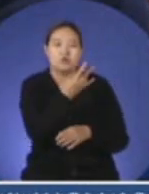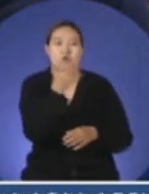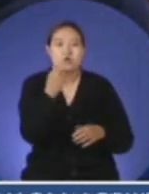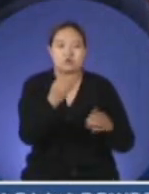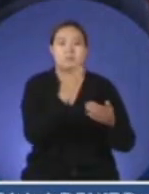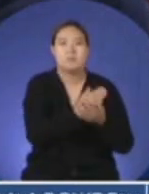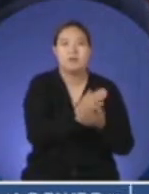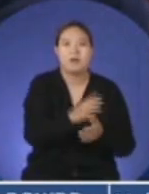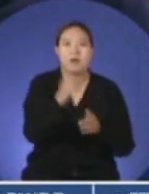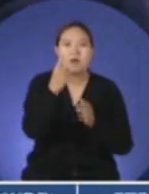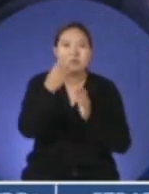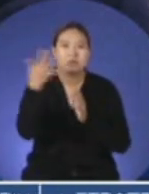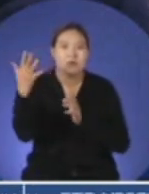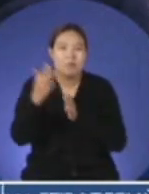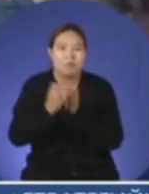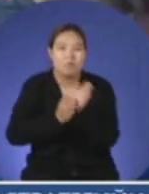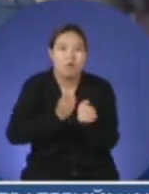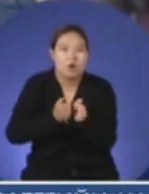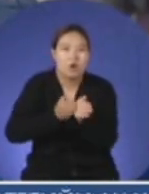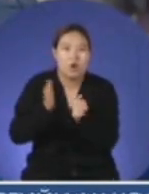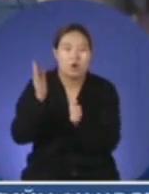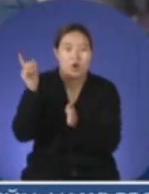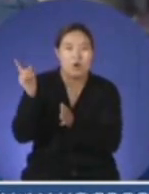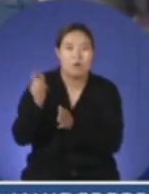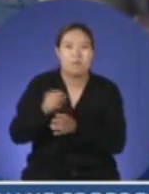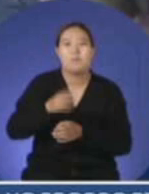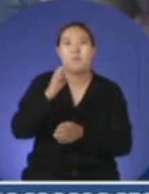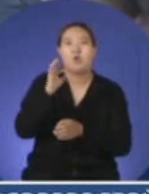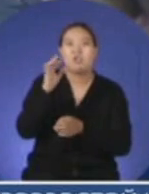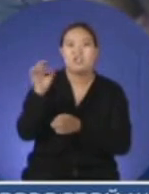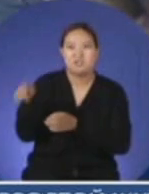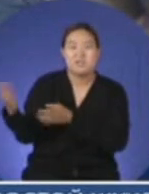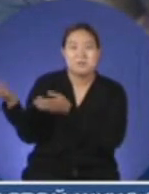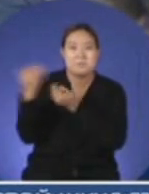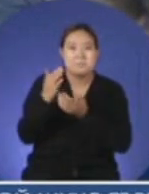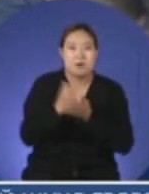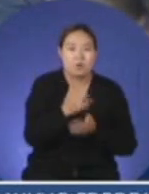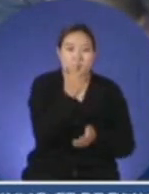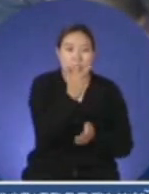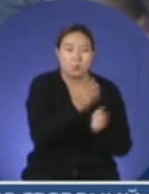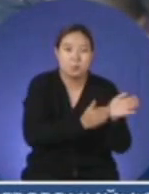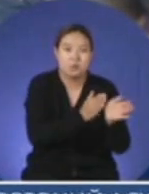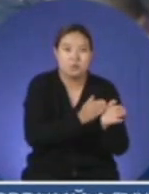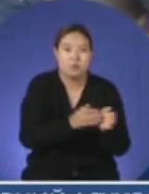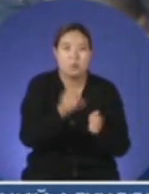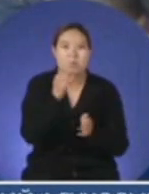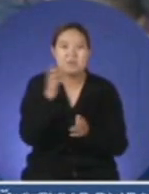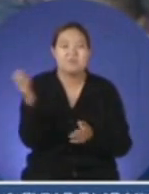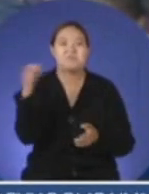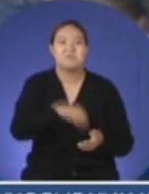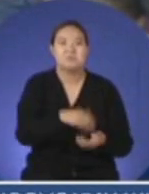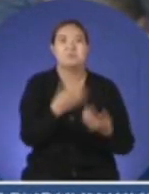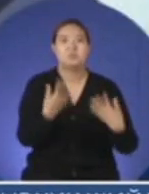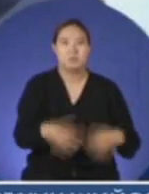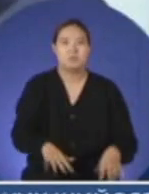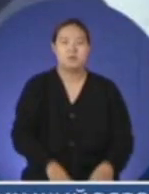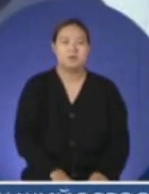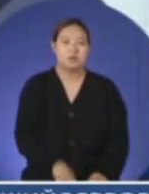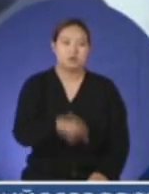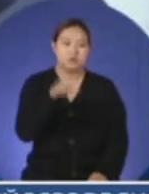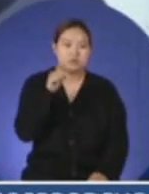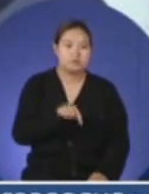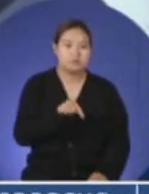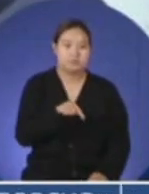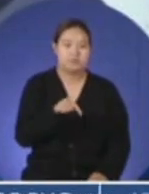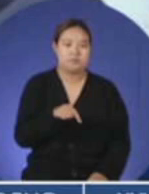вагон бодис орж ирж байгаагаас эхний 3 вагон буюу 2300 тонн бодис нь нийслэлд буусан байна. Өнөөдрийн байдлаар